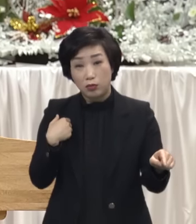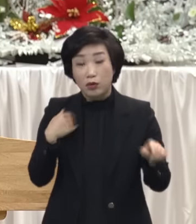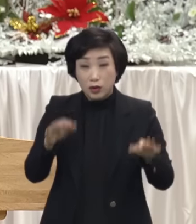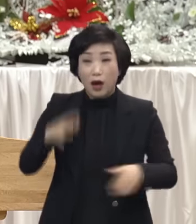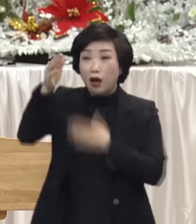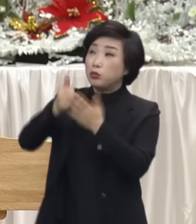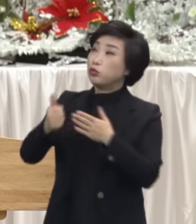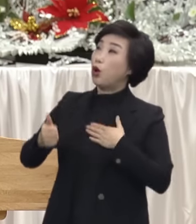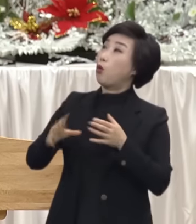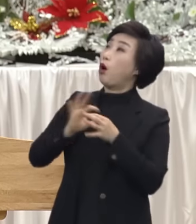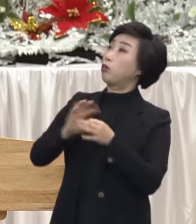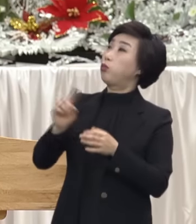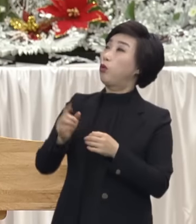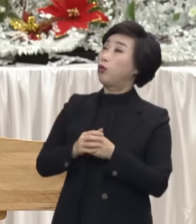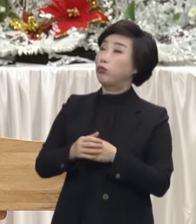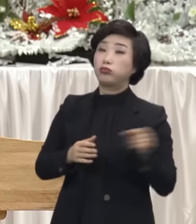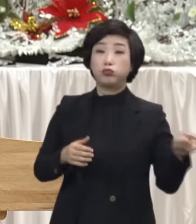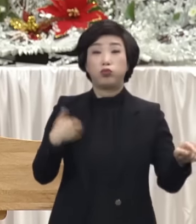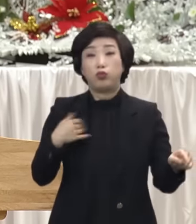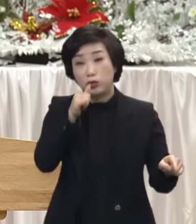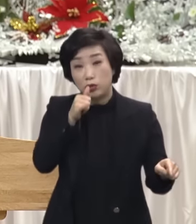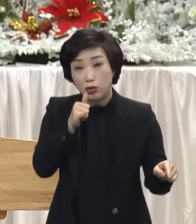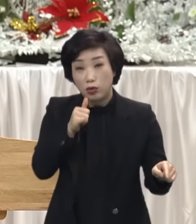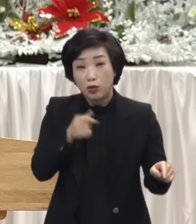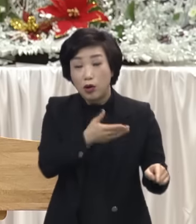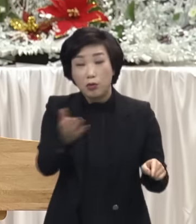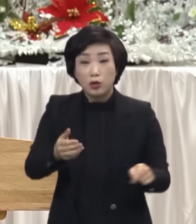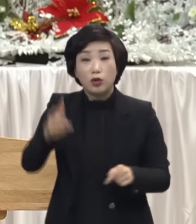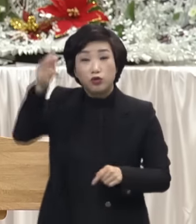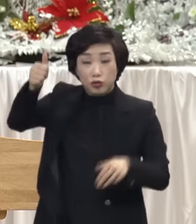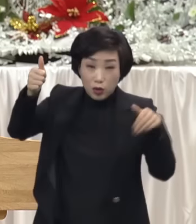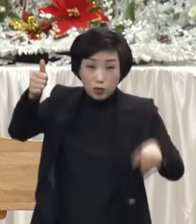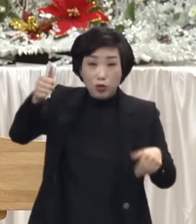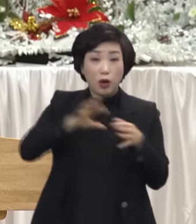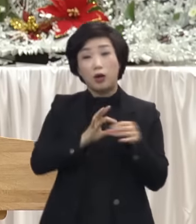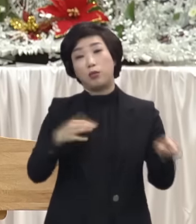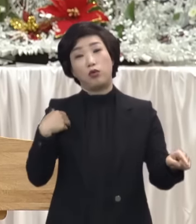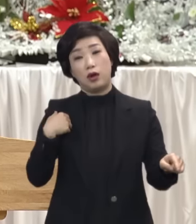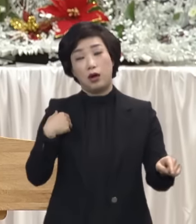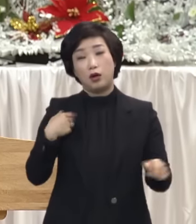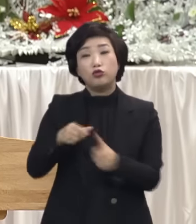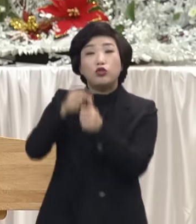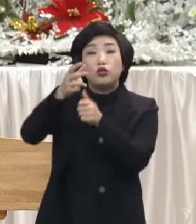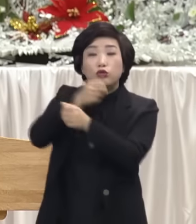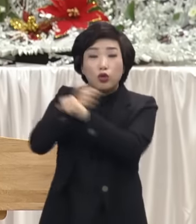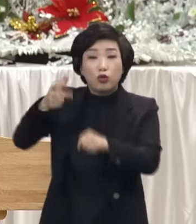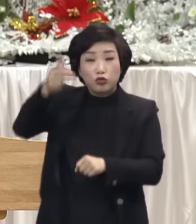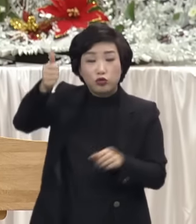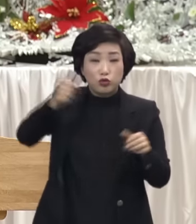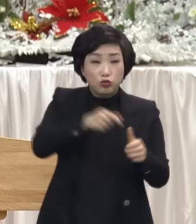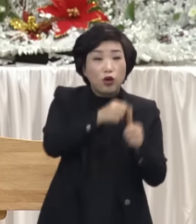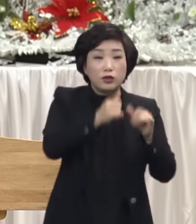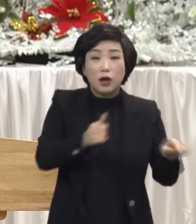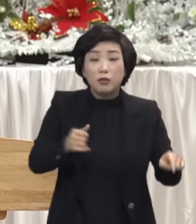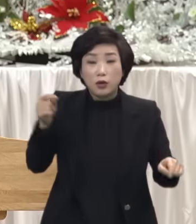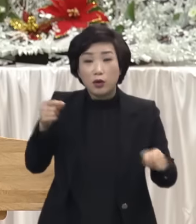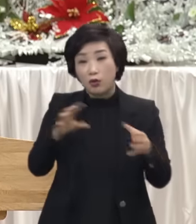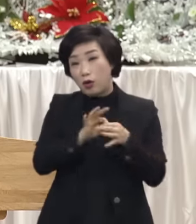하나님이 나와 어떤 관계인지 자체도 모른다. 주종 관계도 모른다. 구속자와 구원받은 자가 전혀